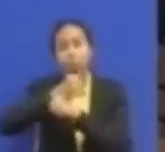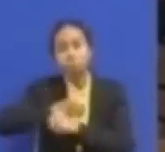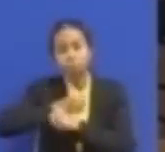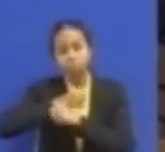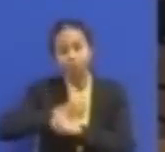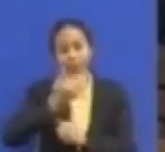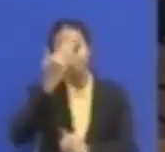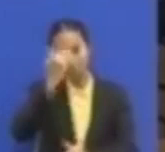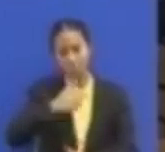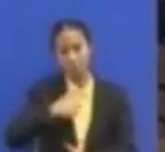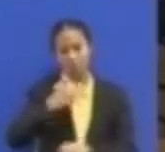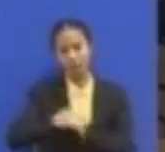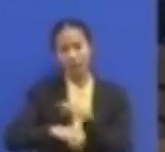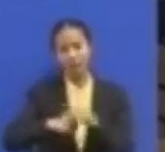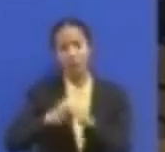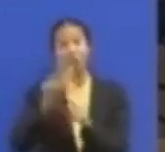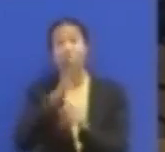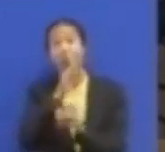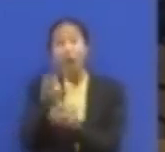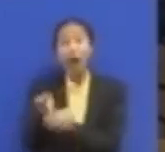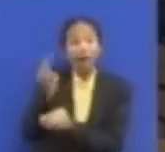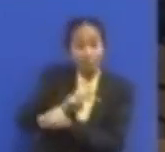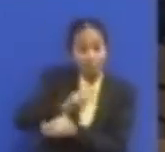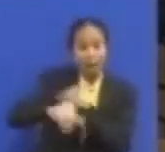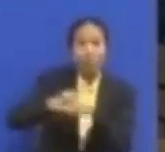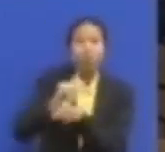19ปีก็แล้วกัน